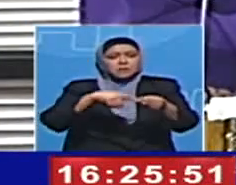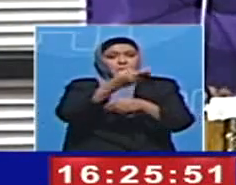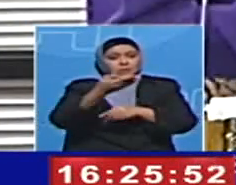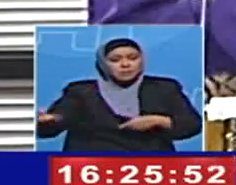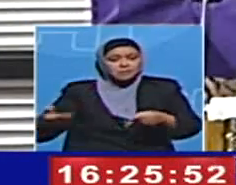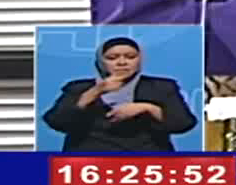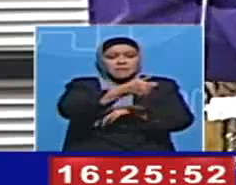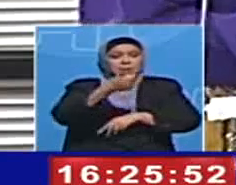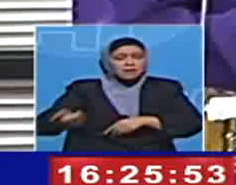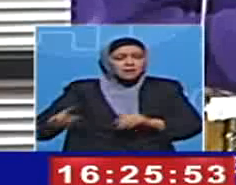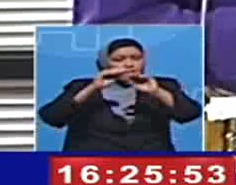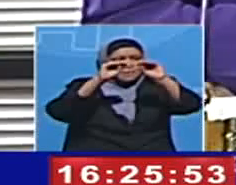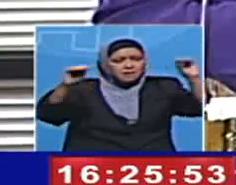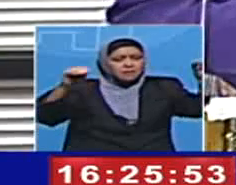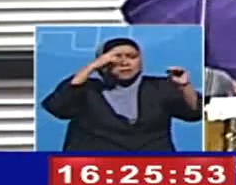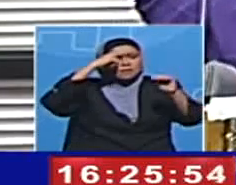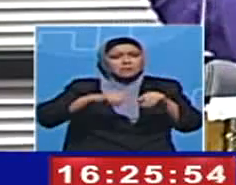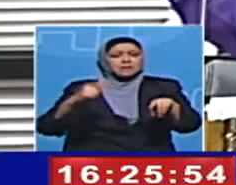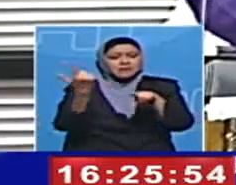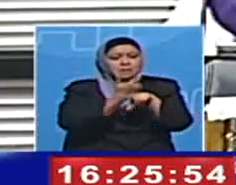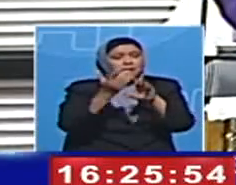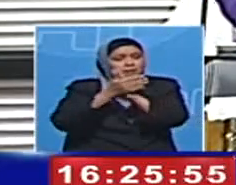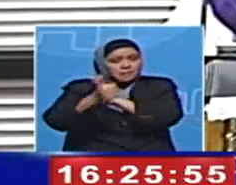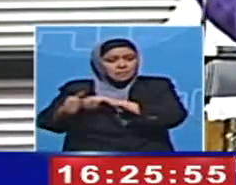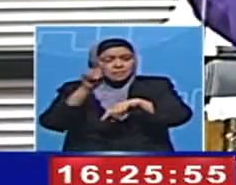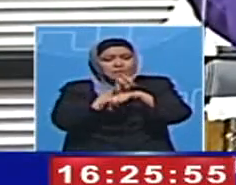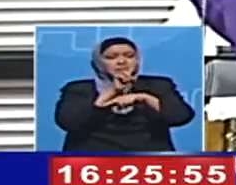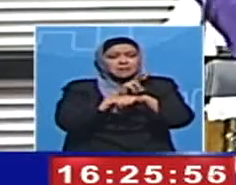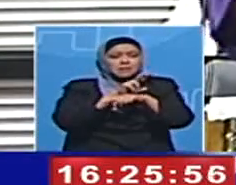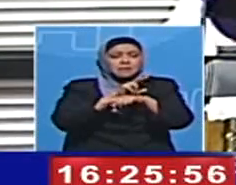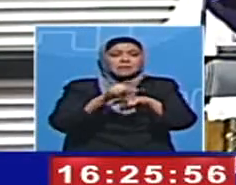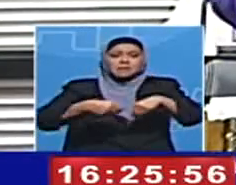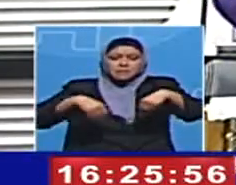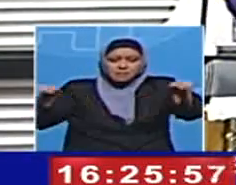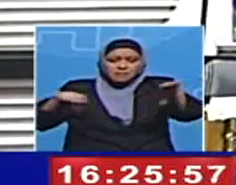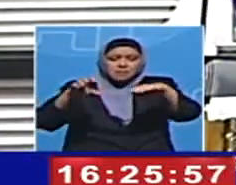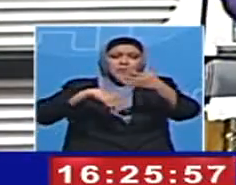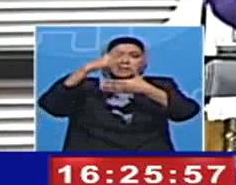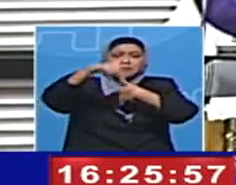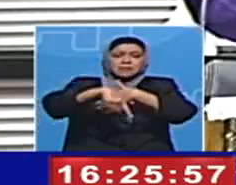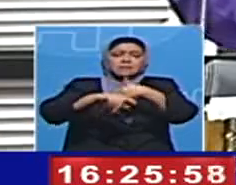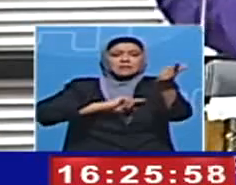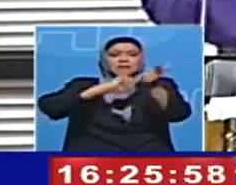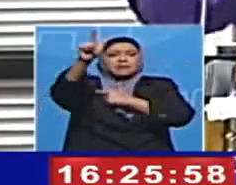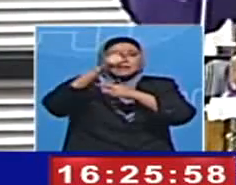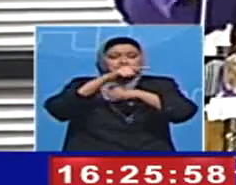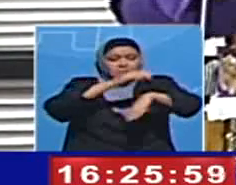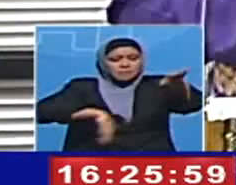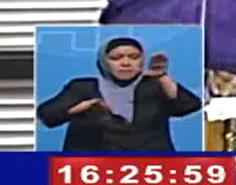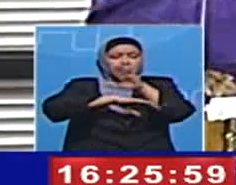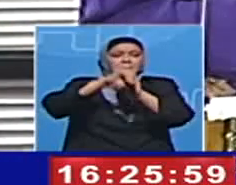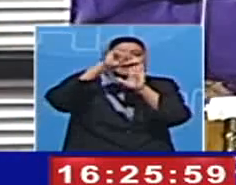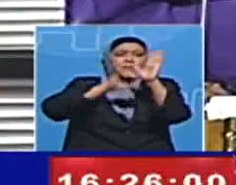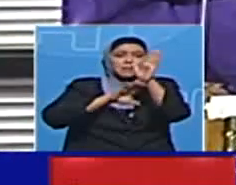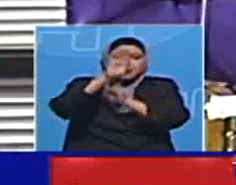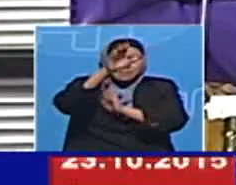kepada peny latihan kemahiran dan vokasional yang menjalankan program diluluskan di bawah akta pembangunan kemahiran kebangsaan